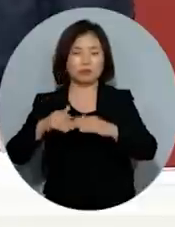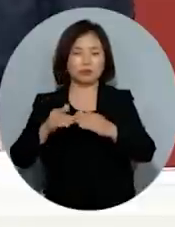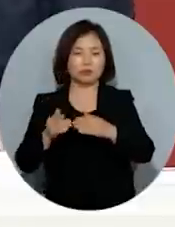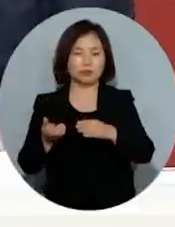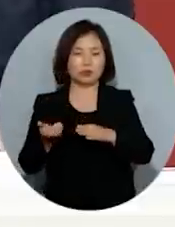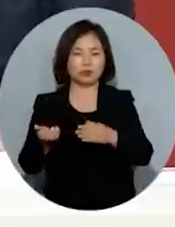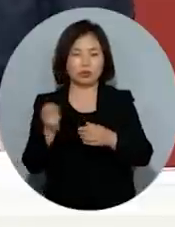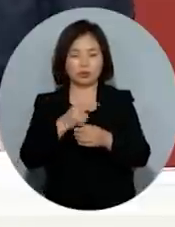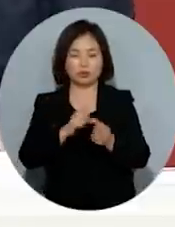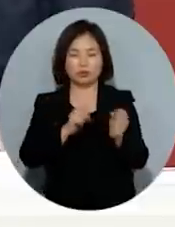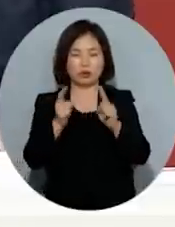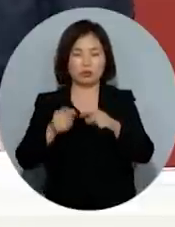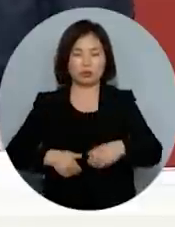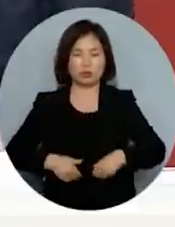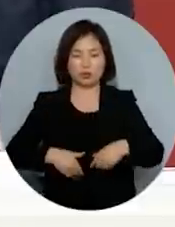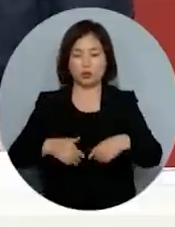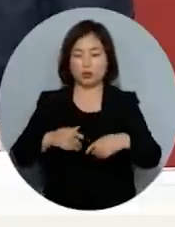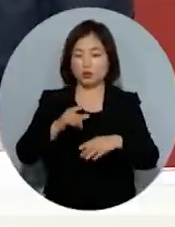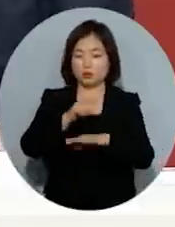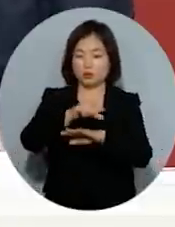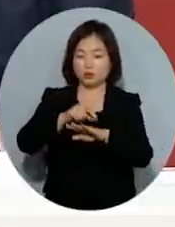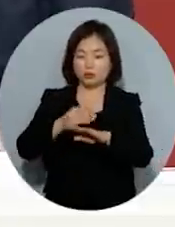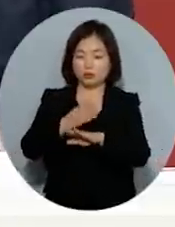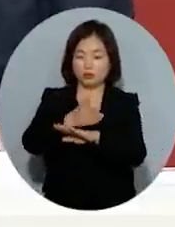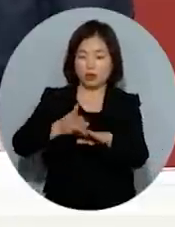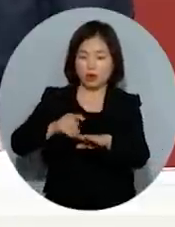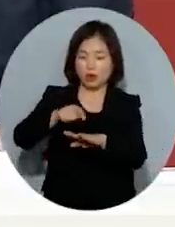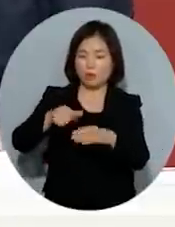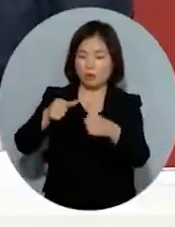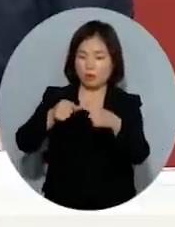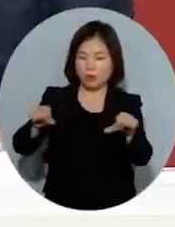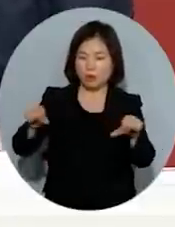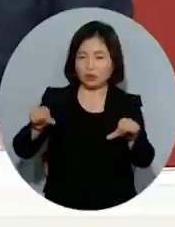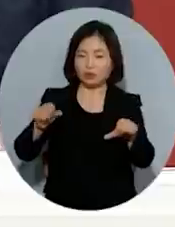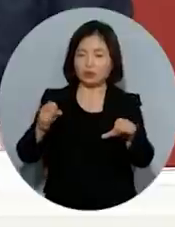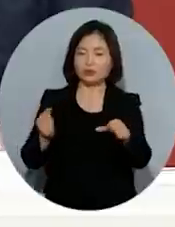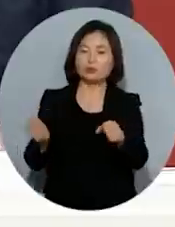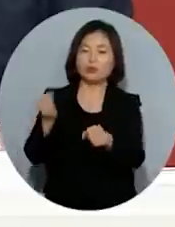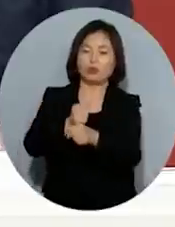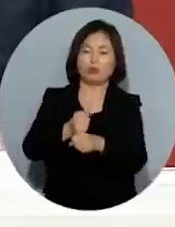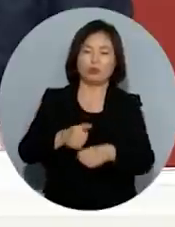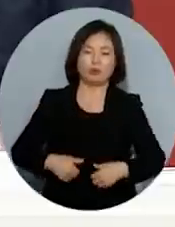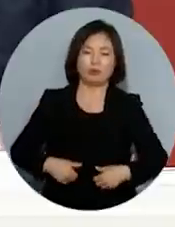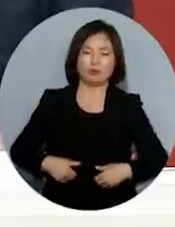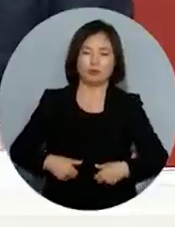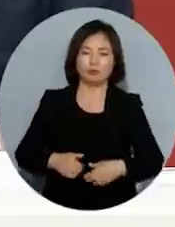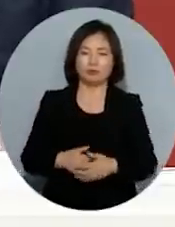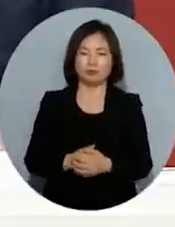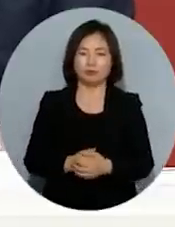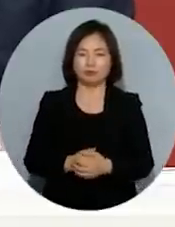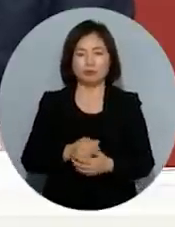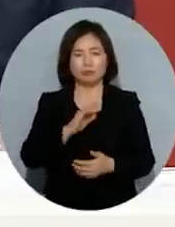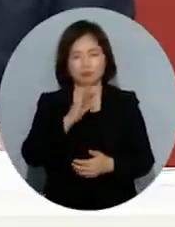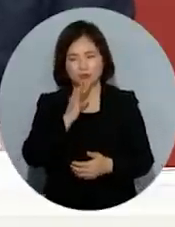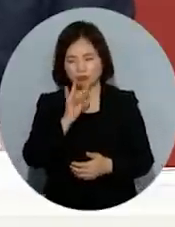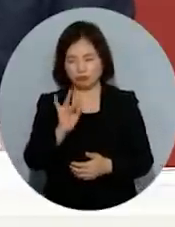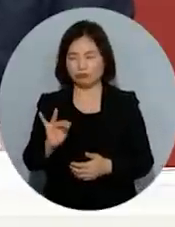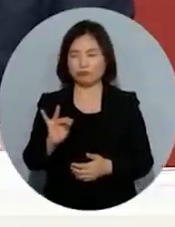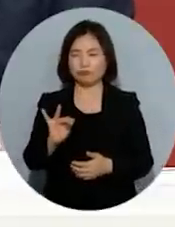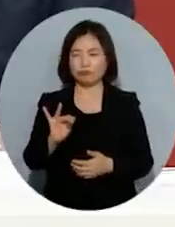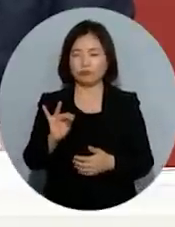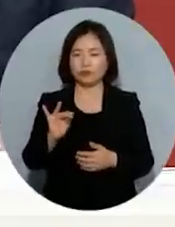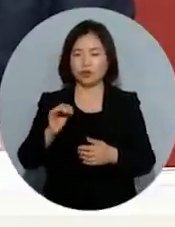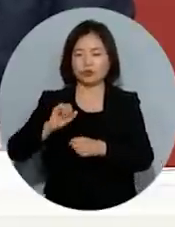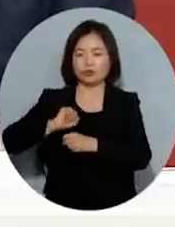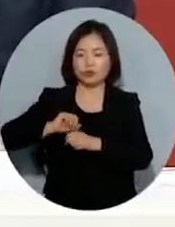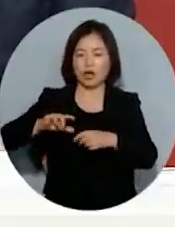전방에 매설물 그거 다 파괴한 것도 복원을 해야 되겠죠? 뭐 당연히